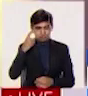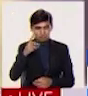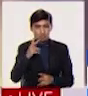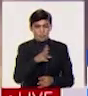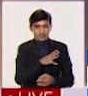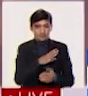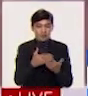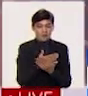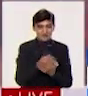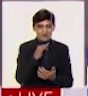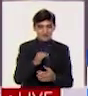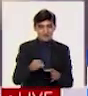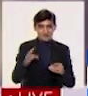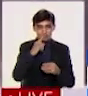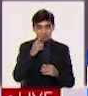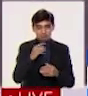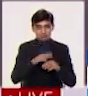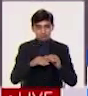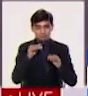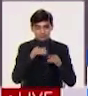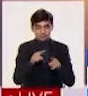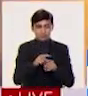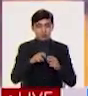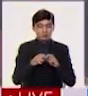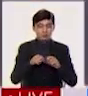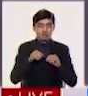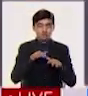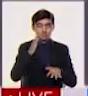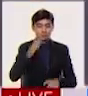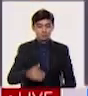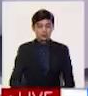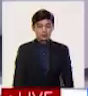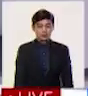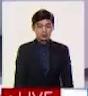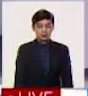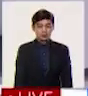ақпаратқа қол жетімділік төңірегіндегі мәселелер көтеріледі.